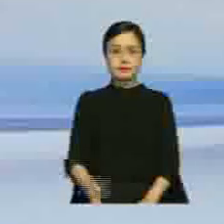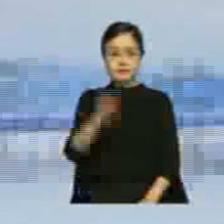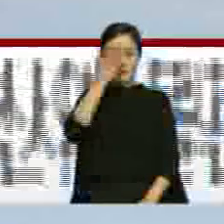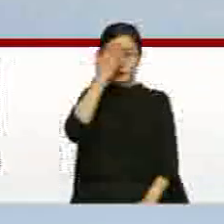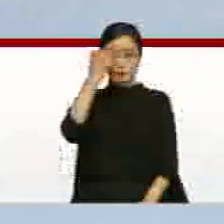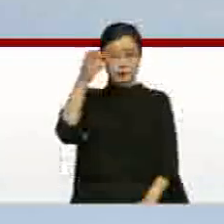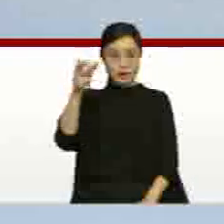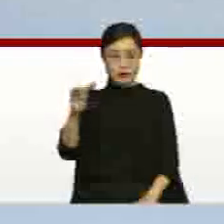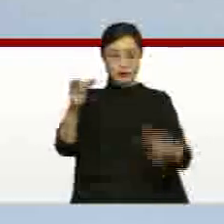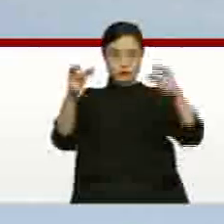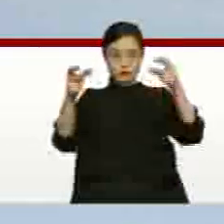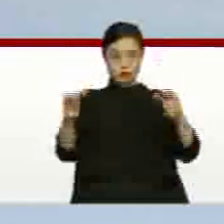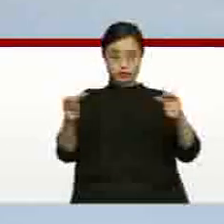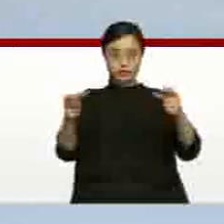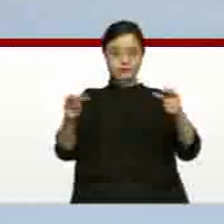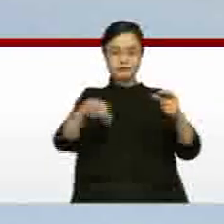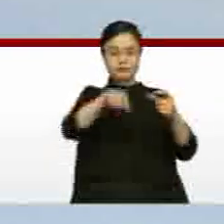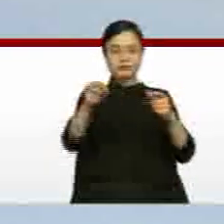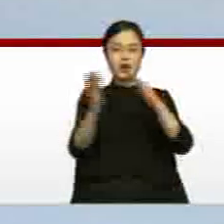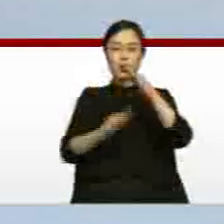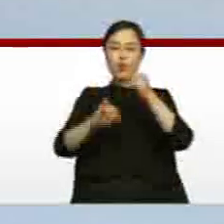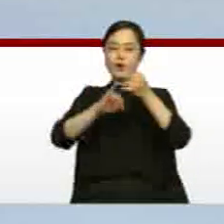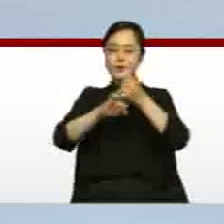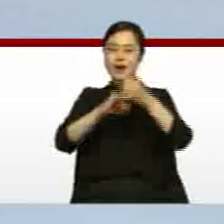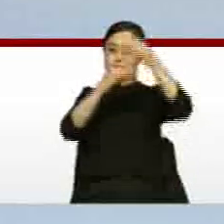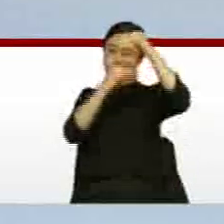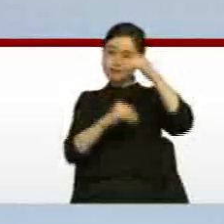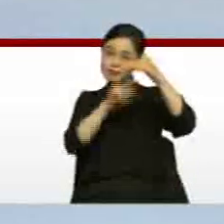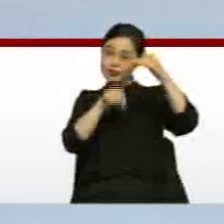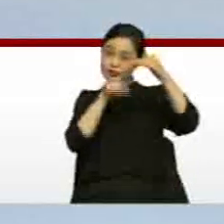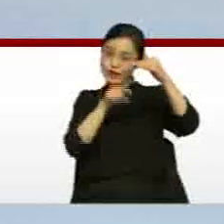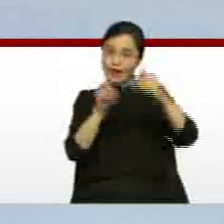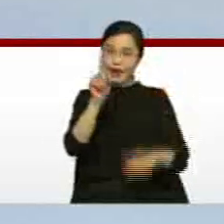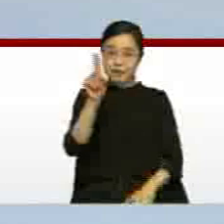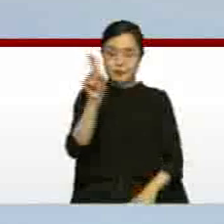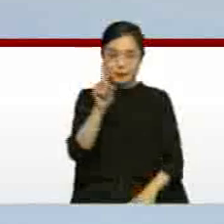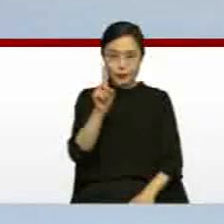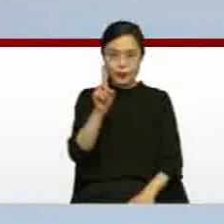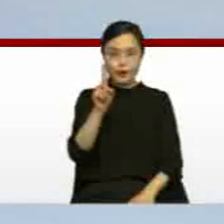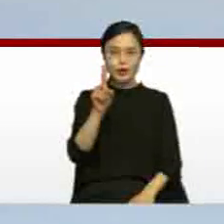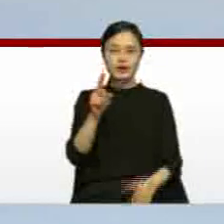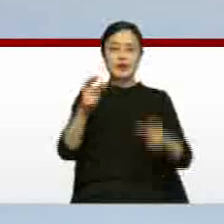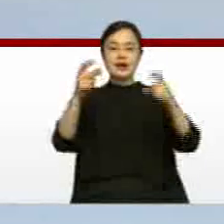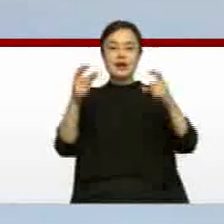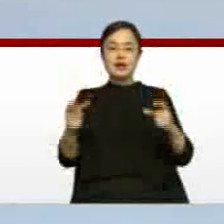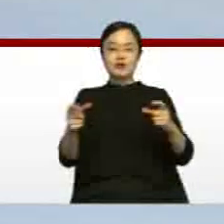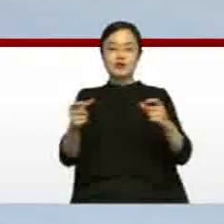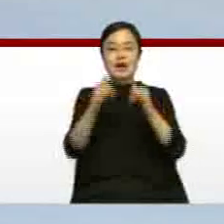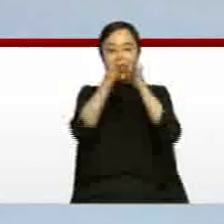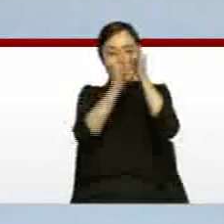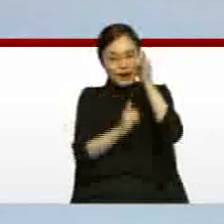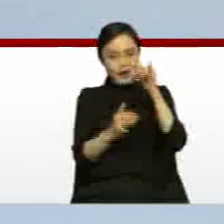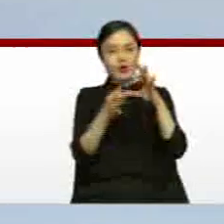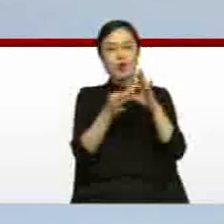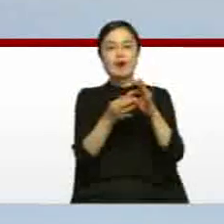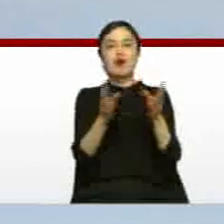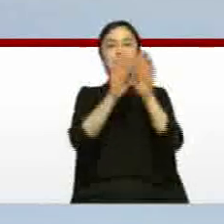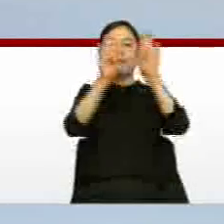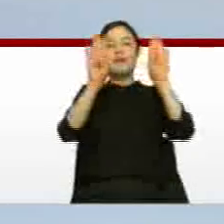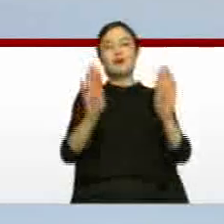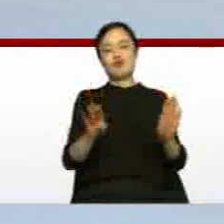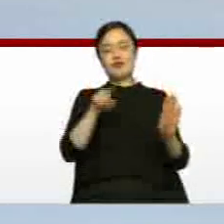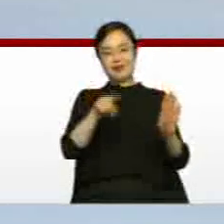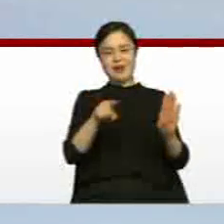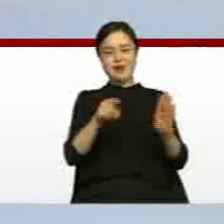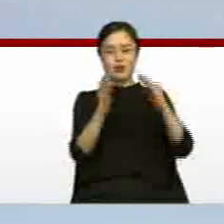용산구 민선 7기 공약 중 하나는 가칭 용산 다문화와 향토사 박물관을 만드는 겁니다. 이를 두고 의회에선